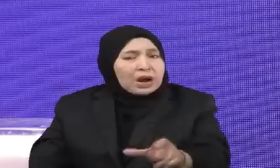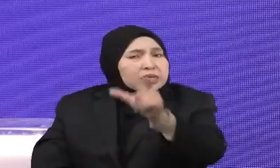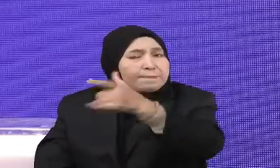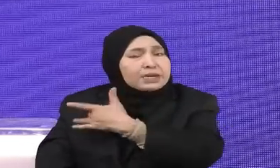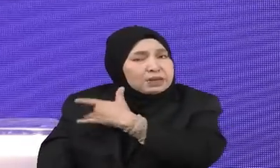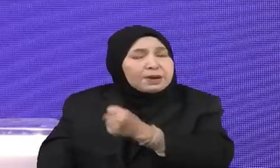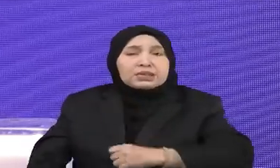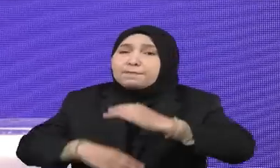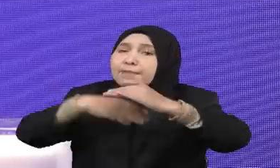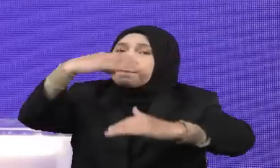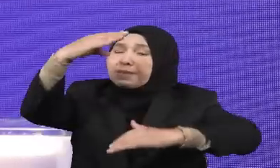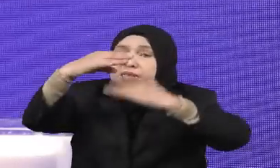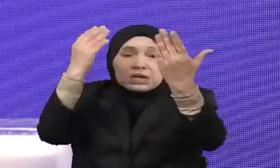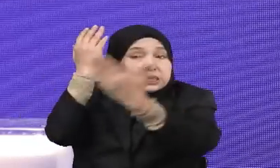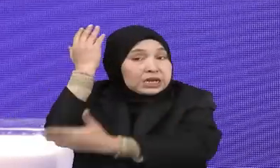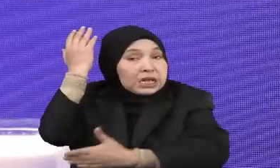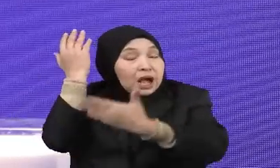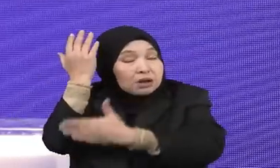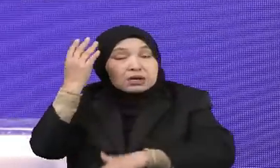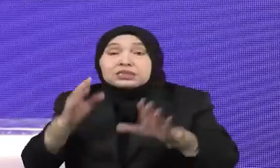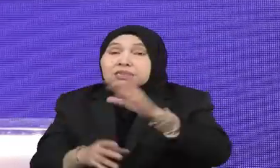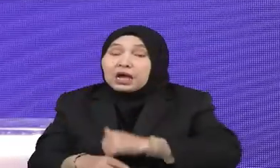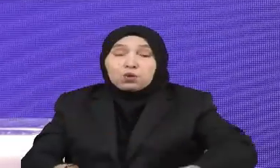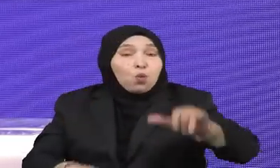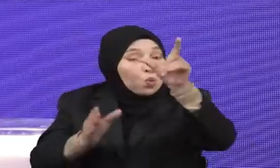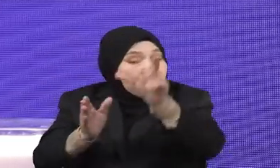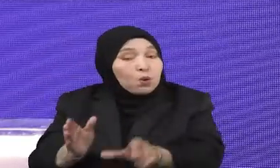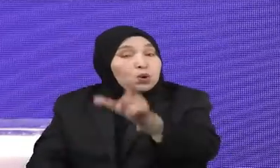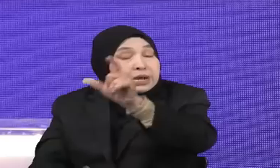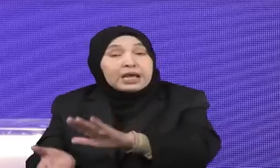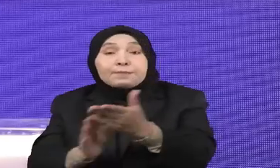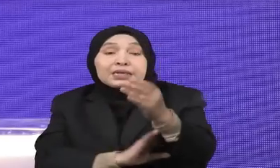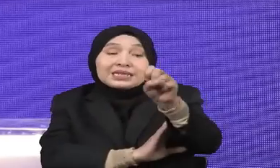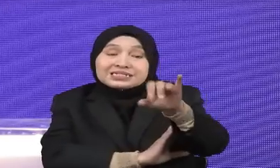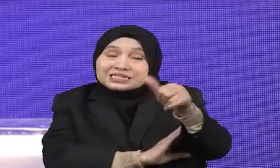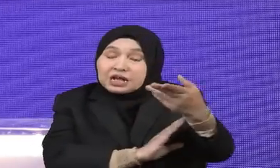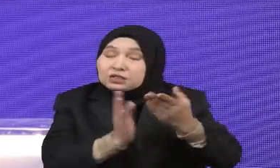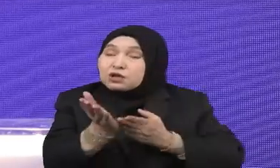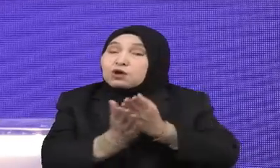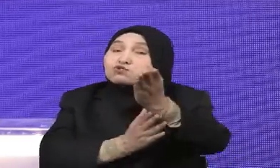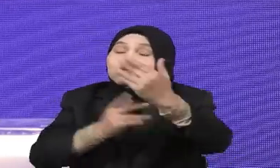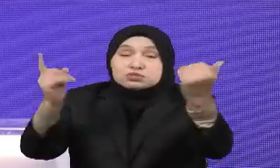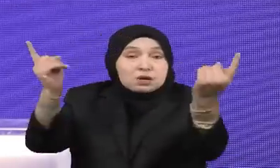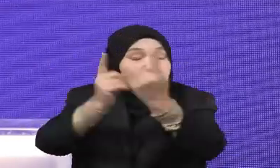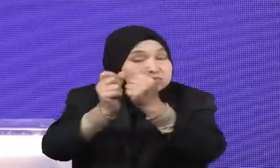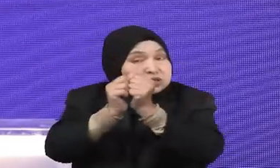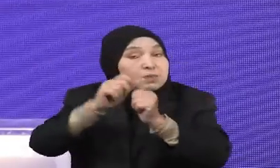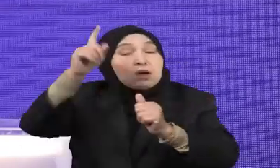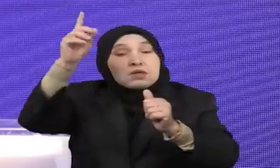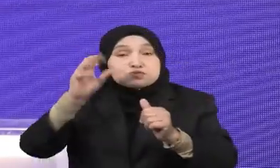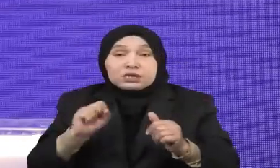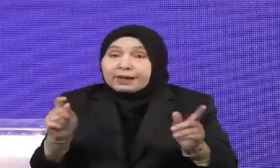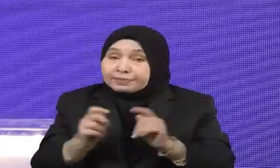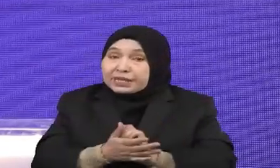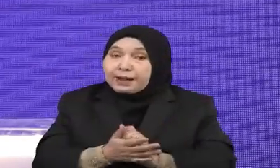yang membina Negeri negara dan mereka yang Syahid inilah yang terus bertemu di akhirat bersama Allah Subhanahu Wa Ta'ala